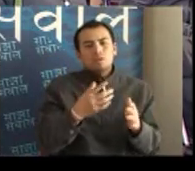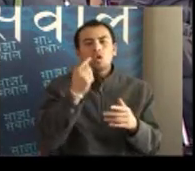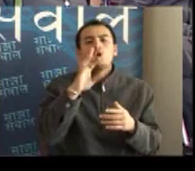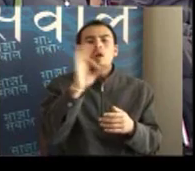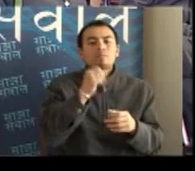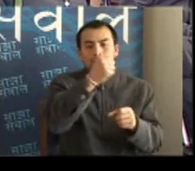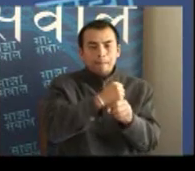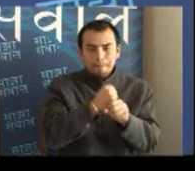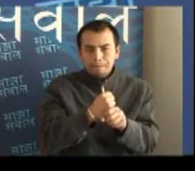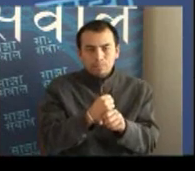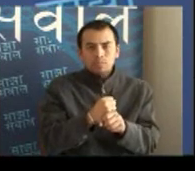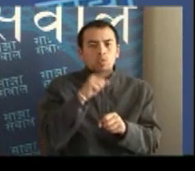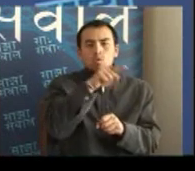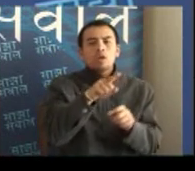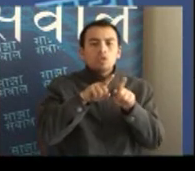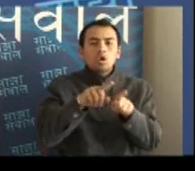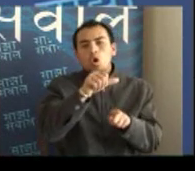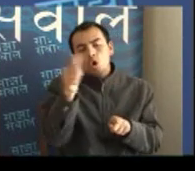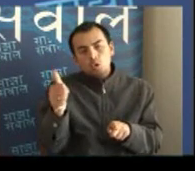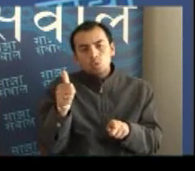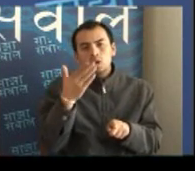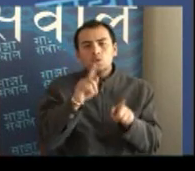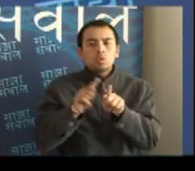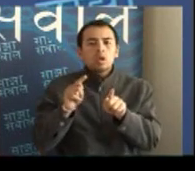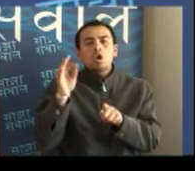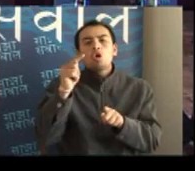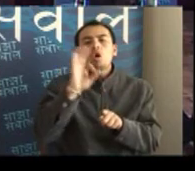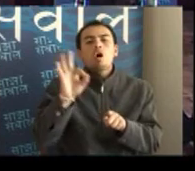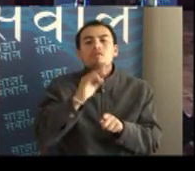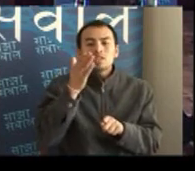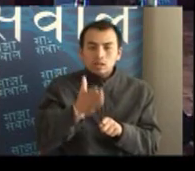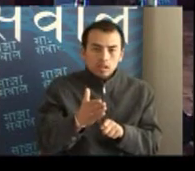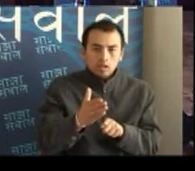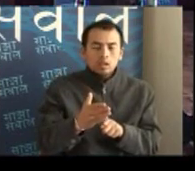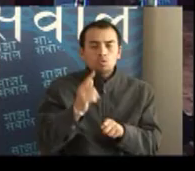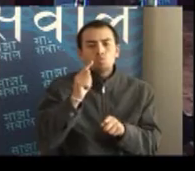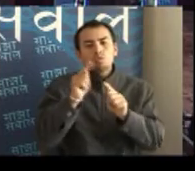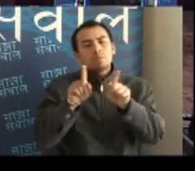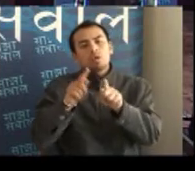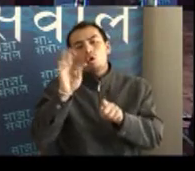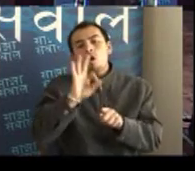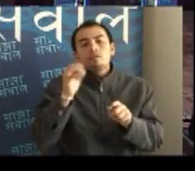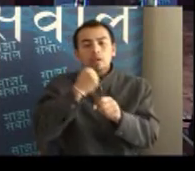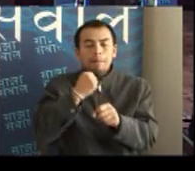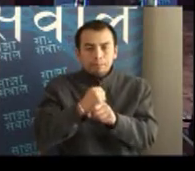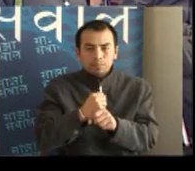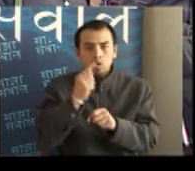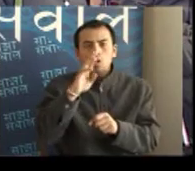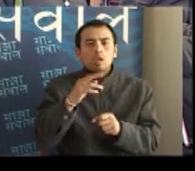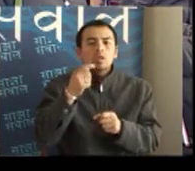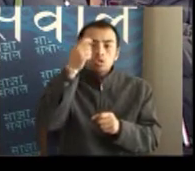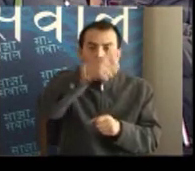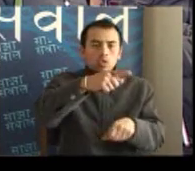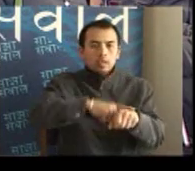कर्कालयमा काम गर्नुहुन्छ उहाँ बाहेक अरू अरूले कुनै पनि कर अफिसरले कुनै पनि कर अफिसरले ल कर कार्यालयमा कर